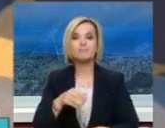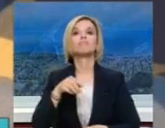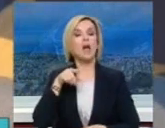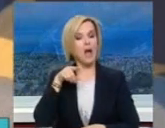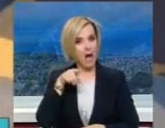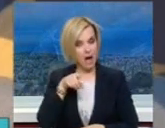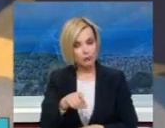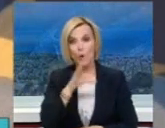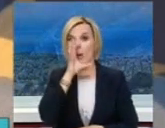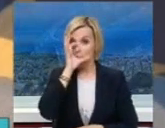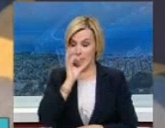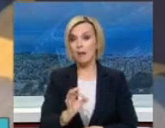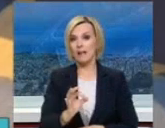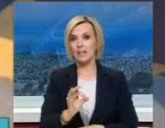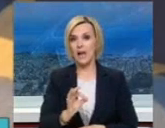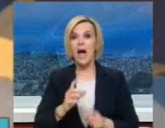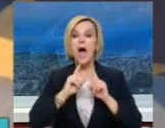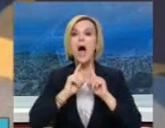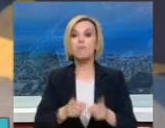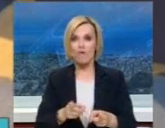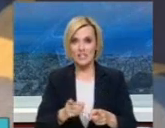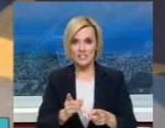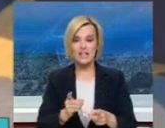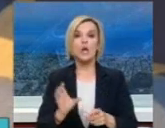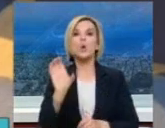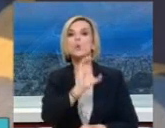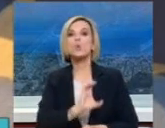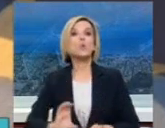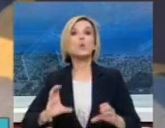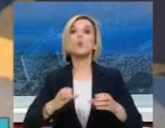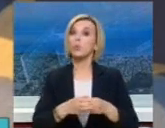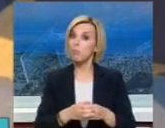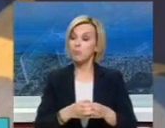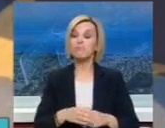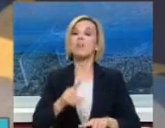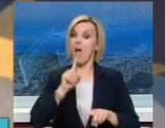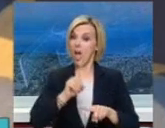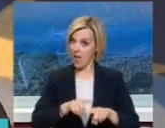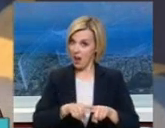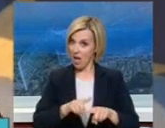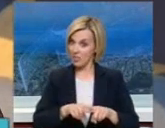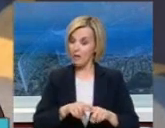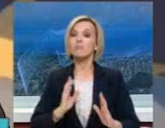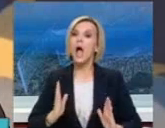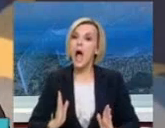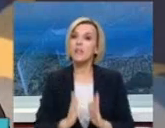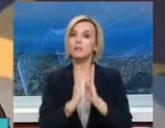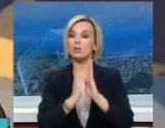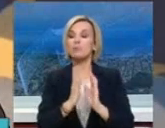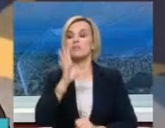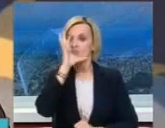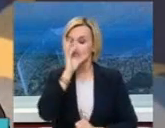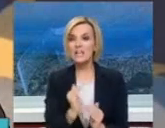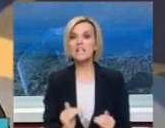απόφαση, μετά την πρόσφατη απόφαση του Eurogroup, ένα ακόμα δείγμα ότι η Ελλάδα αντιμετωπίζεται ως ένα